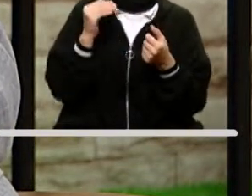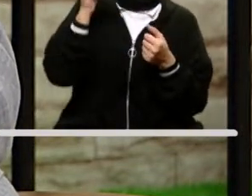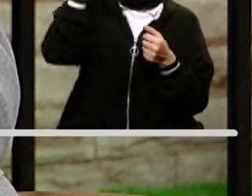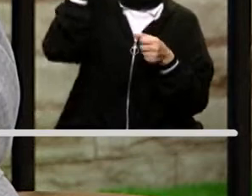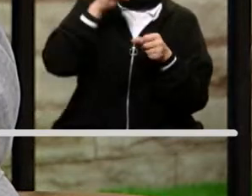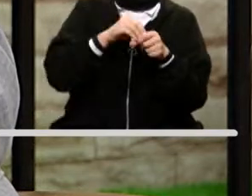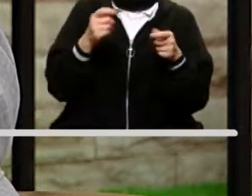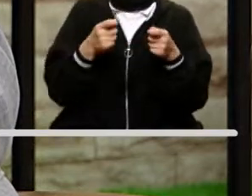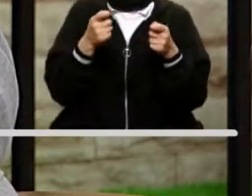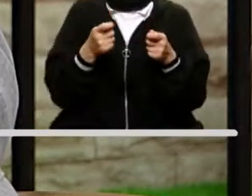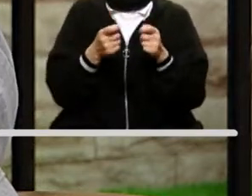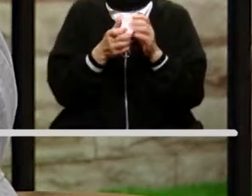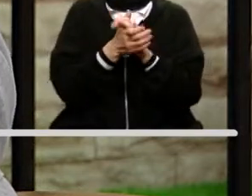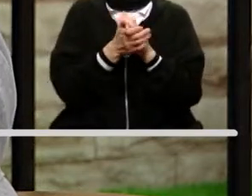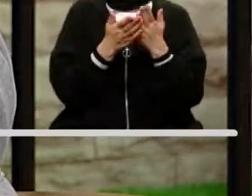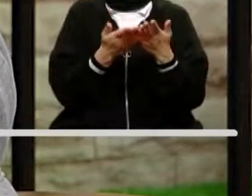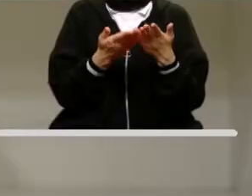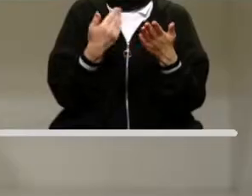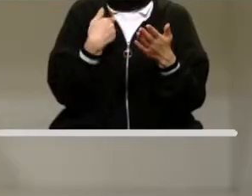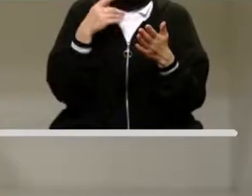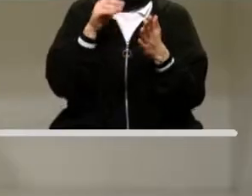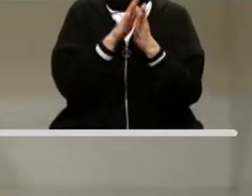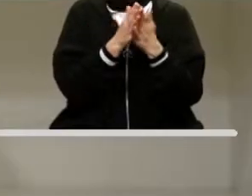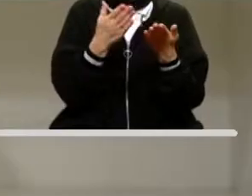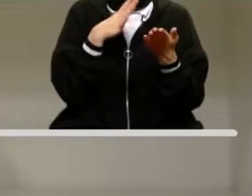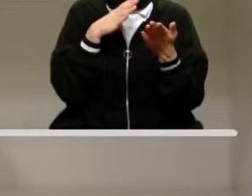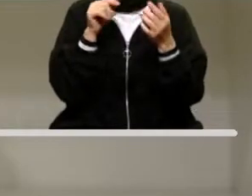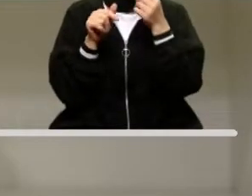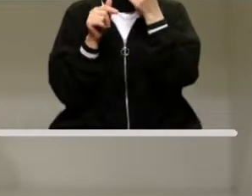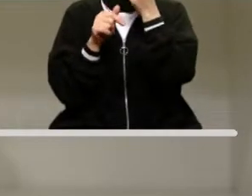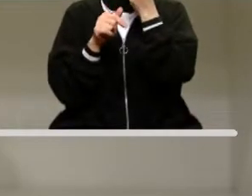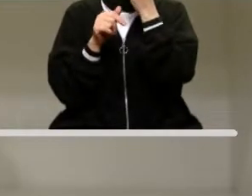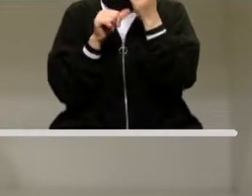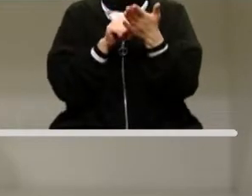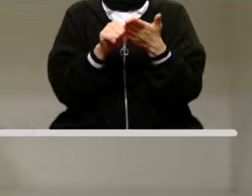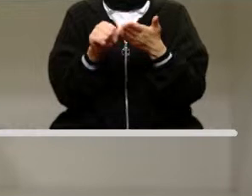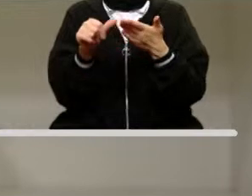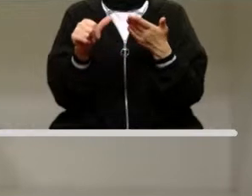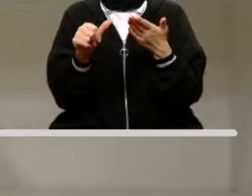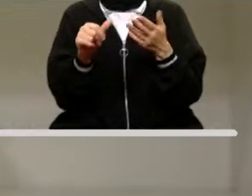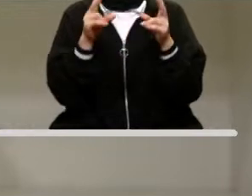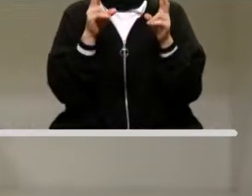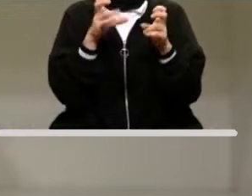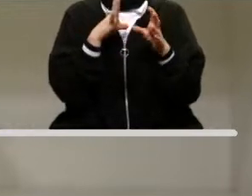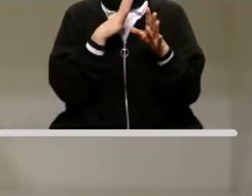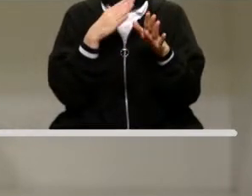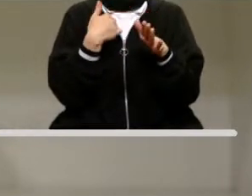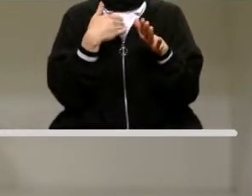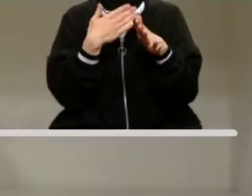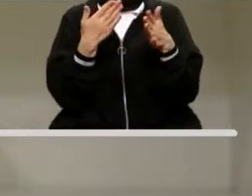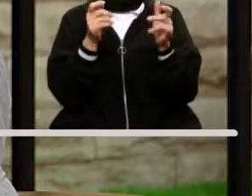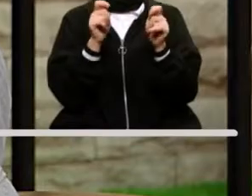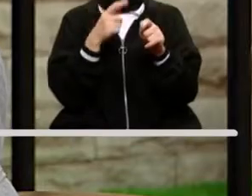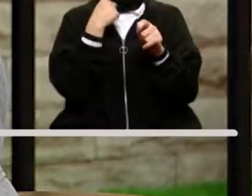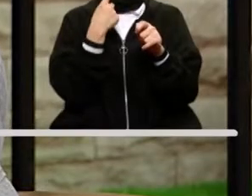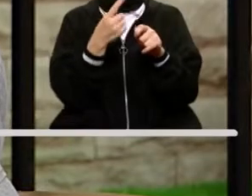Bu kitapçılarda bu bir yıl önce yazılan bir kitap. Burada tüm aranan her şeyi yani ben daha ne yapayım diyen anneler babalar için,